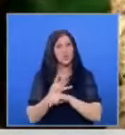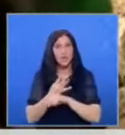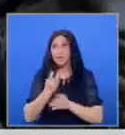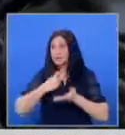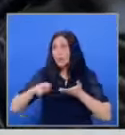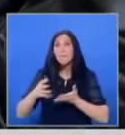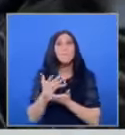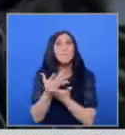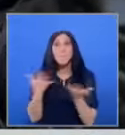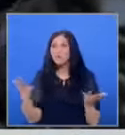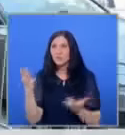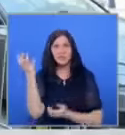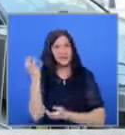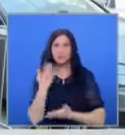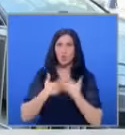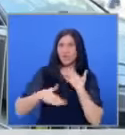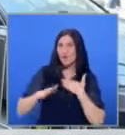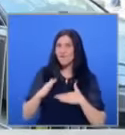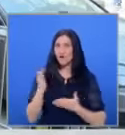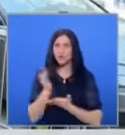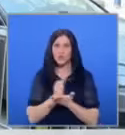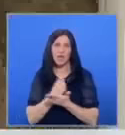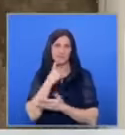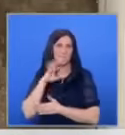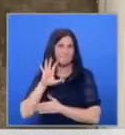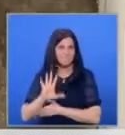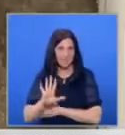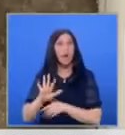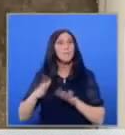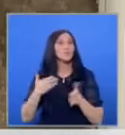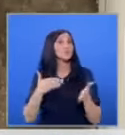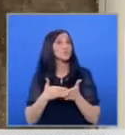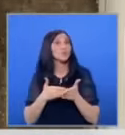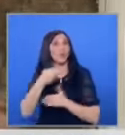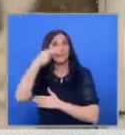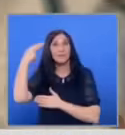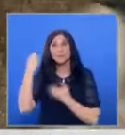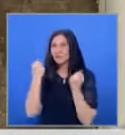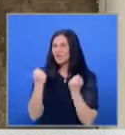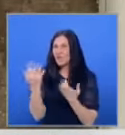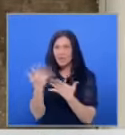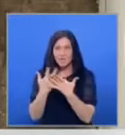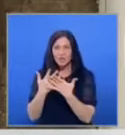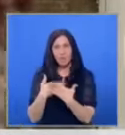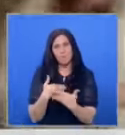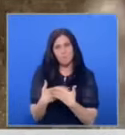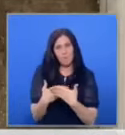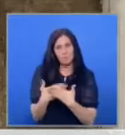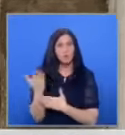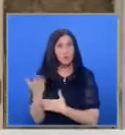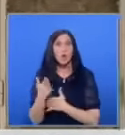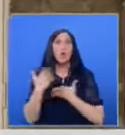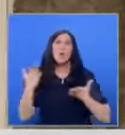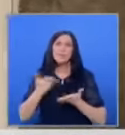излизане повечето зрелостници бяха доволни и се оцениха за петица. А може би защото темата за живота в мрежата е по-близка до тях,